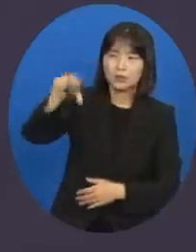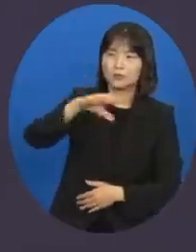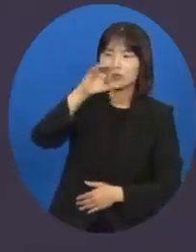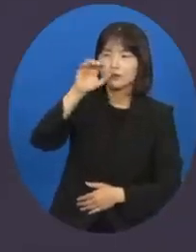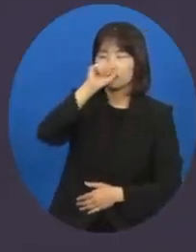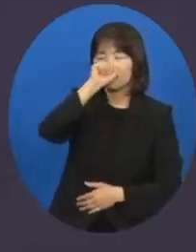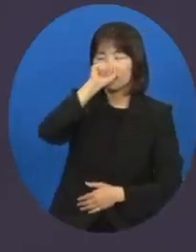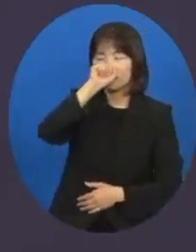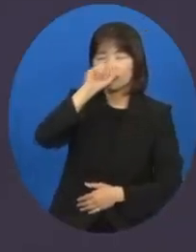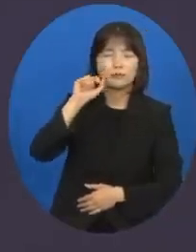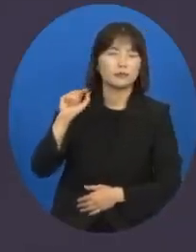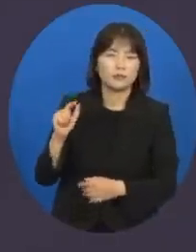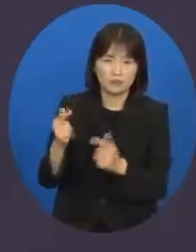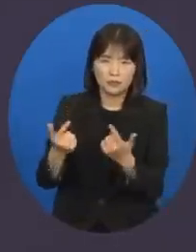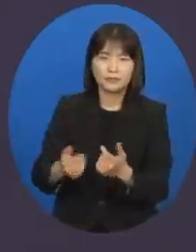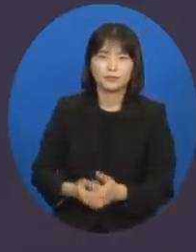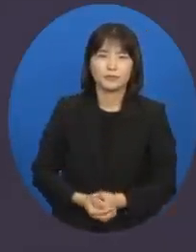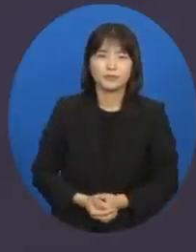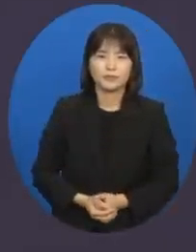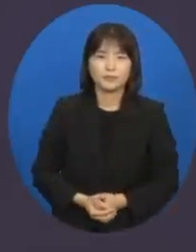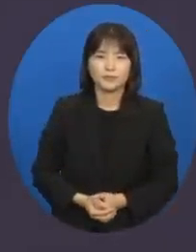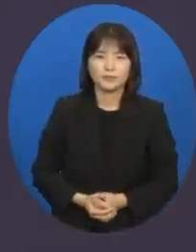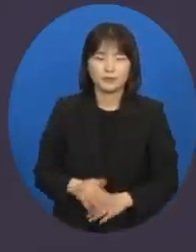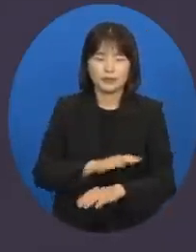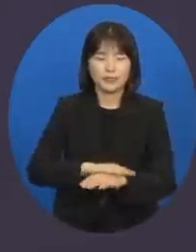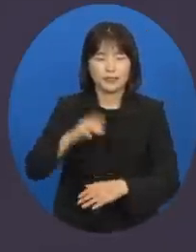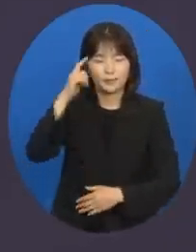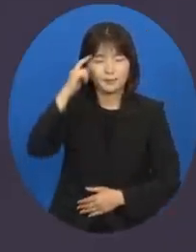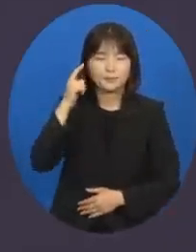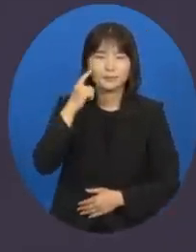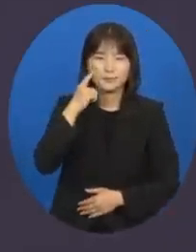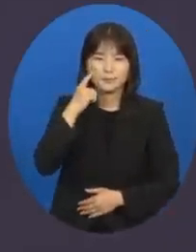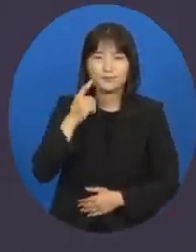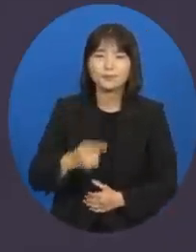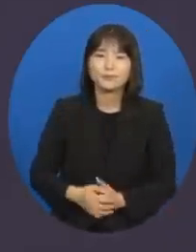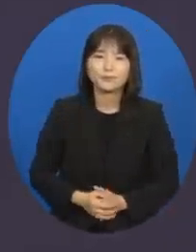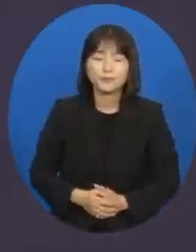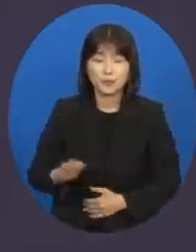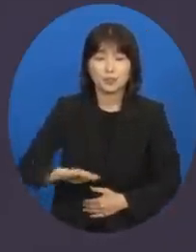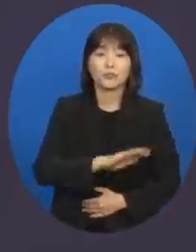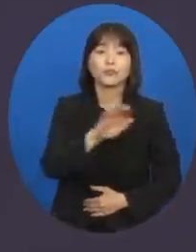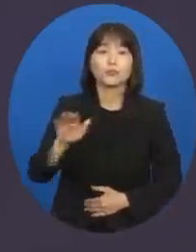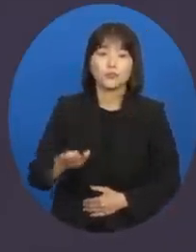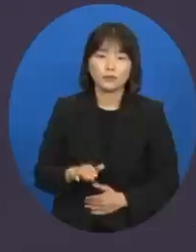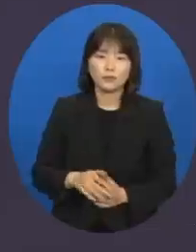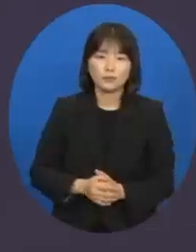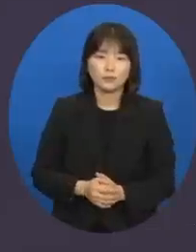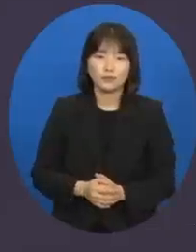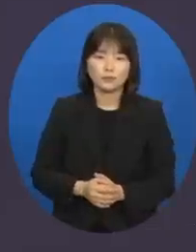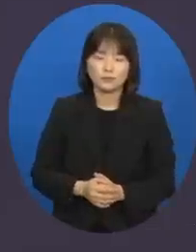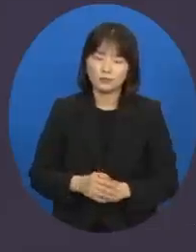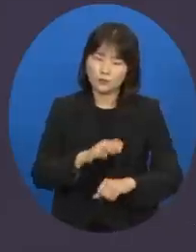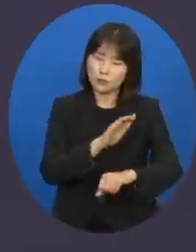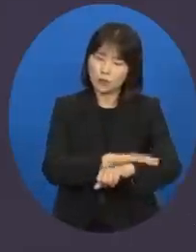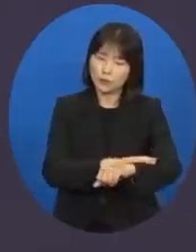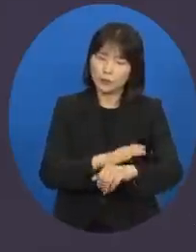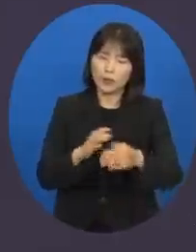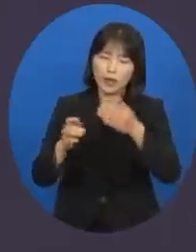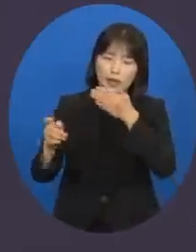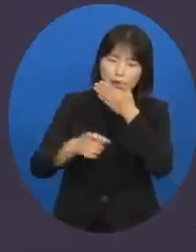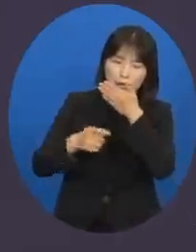좋아하지 않습니다. 한번 잘 생각해 보세요. 우리는요 이 왼편 강도의